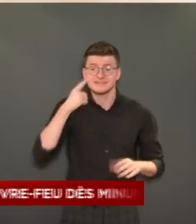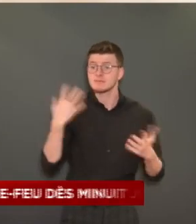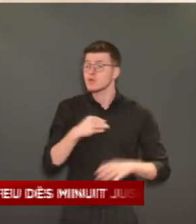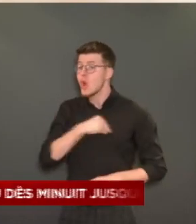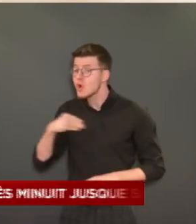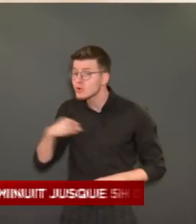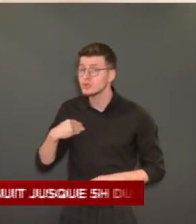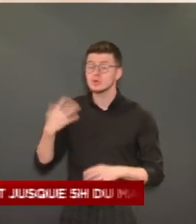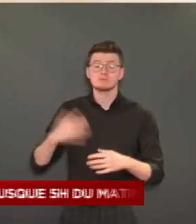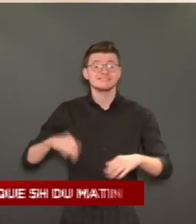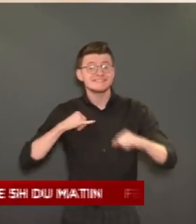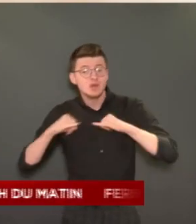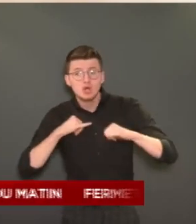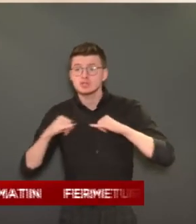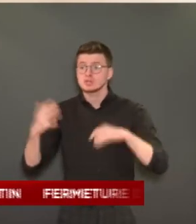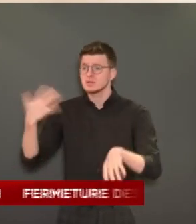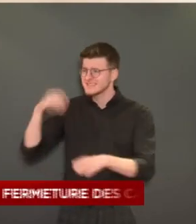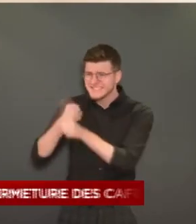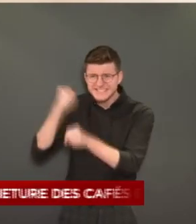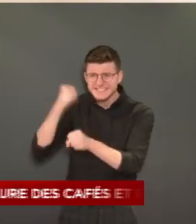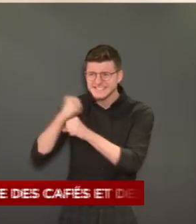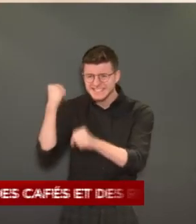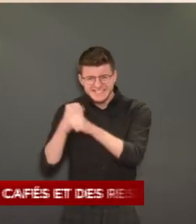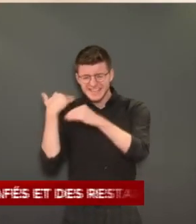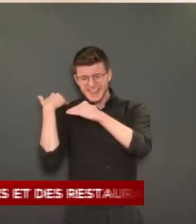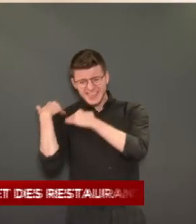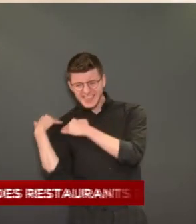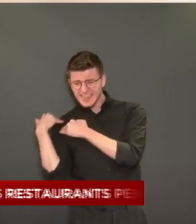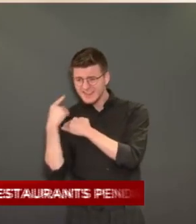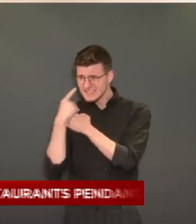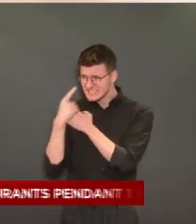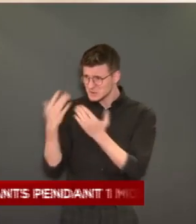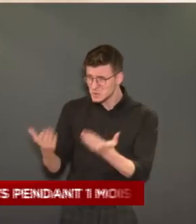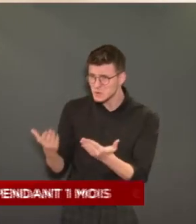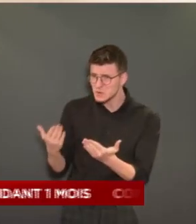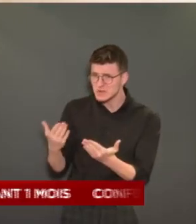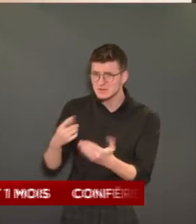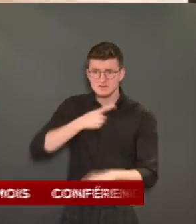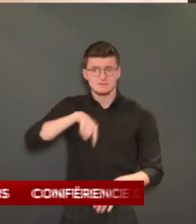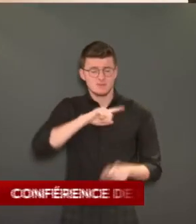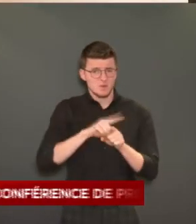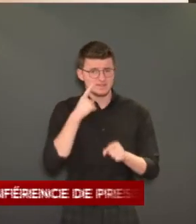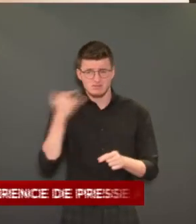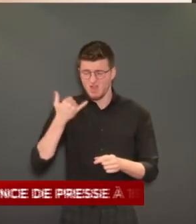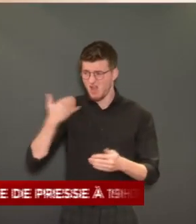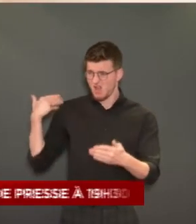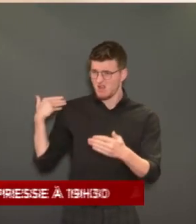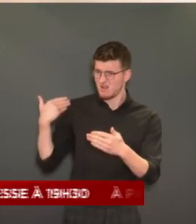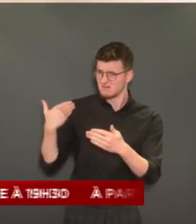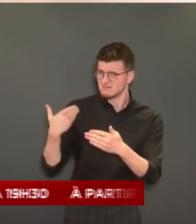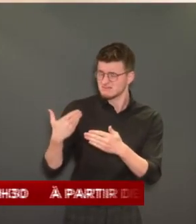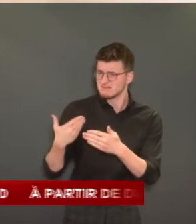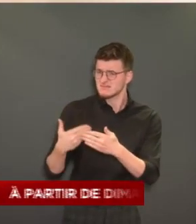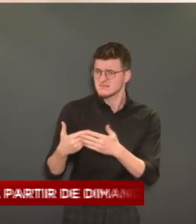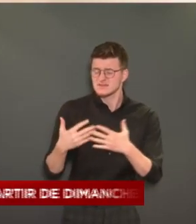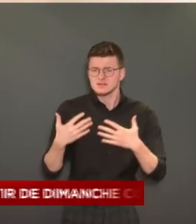aussi que les médecins et que les hôpitaux sont aujourd'hui sous pression. Ces derniers jours, nous